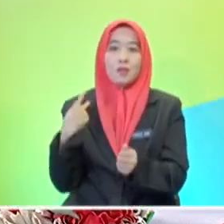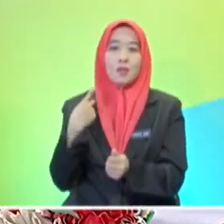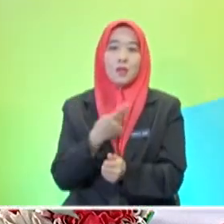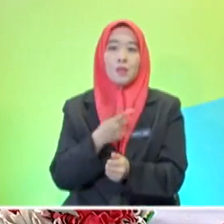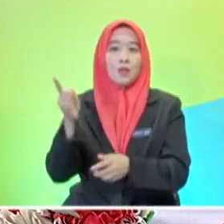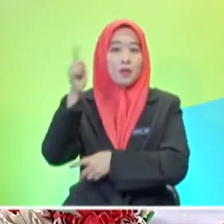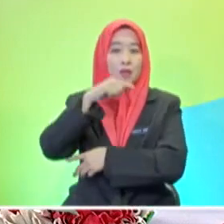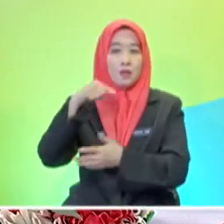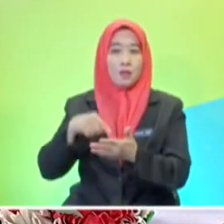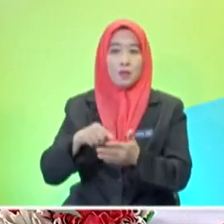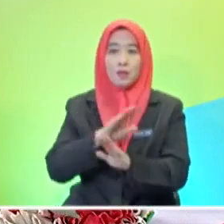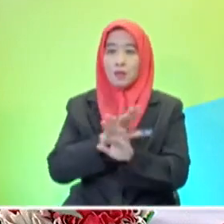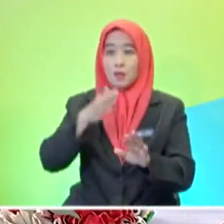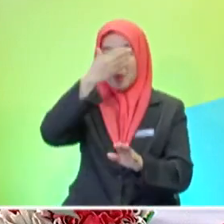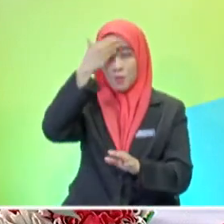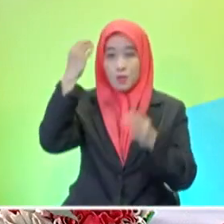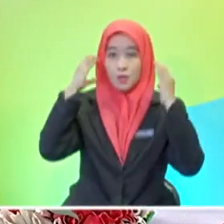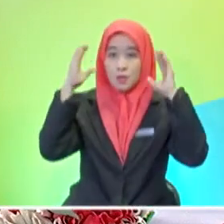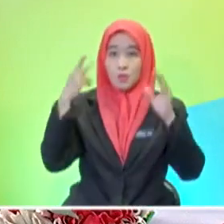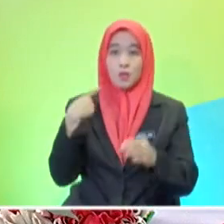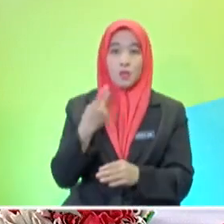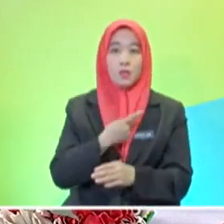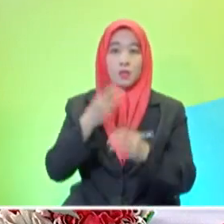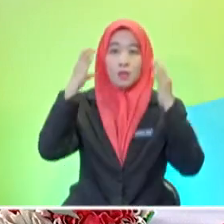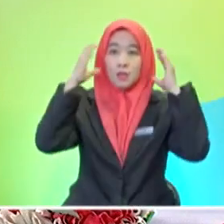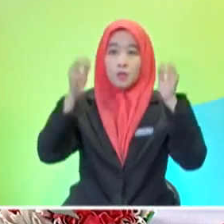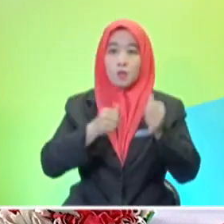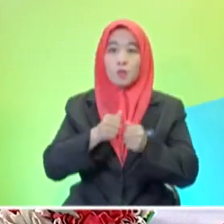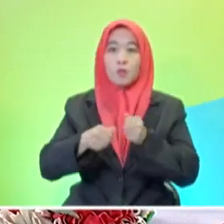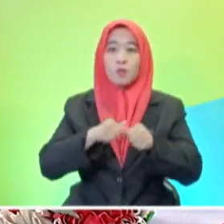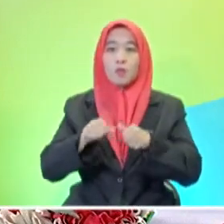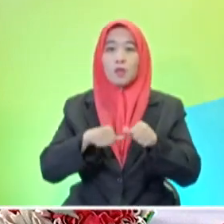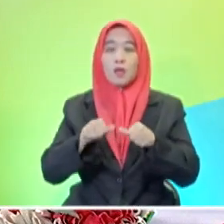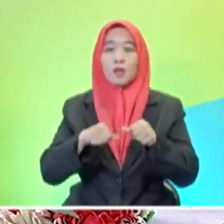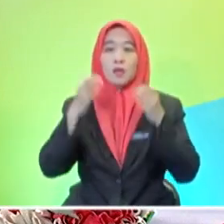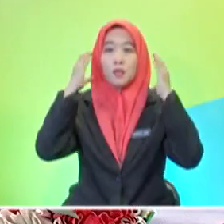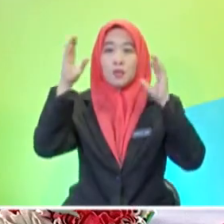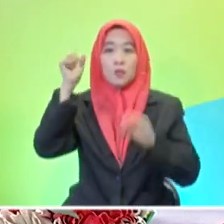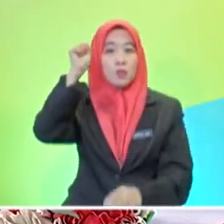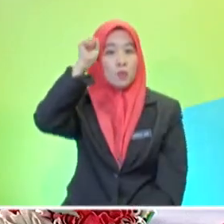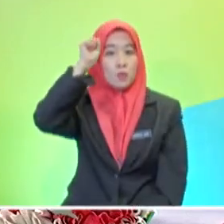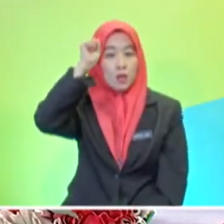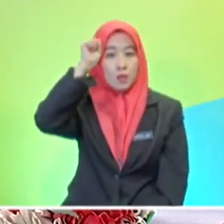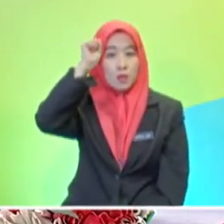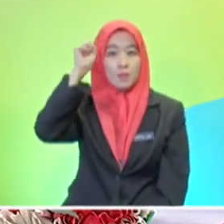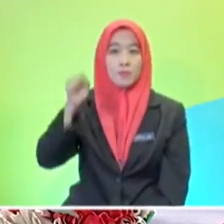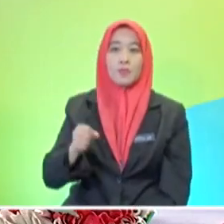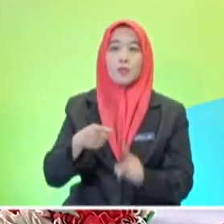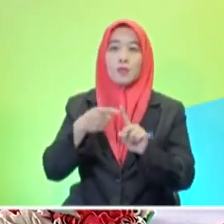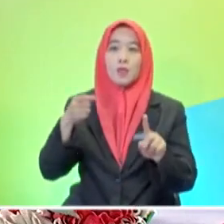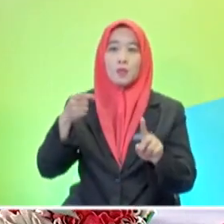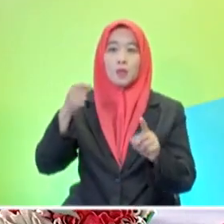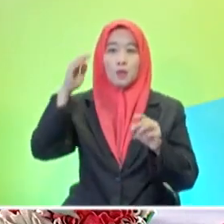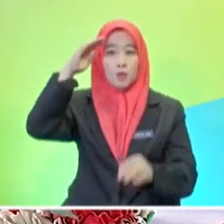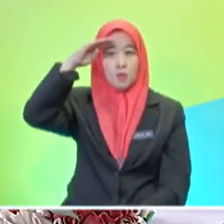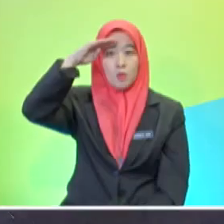tidak lupakan cikgu kita pada hari ini, cikgu sains kita, iaitu Cikgu Suhaifi Muhammad Saad daripada SK Penyabung Mersing Johor.